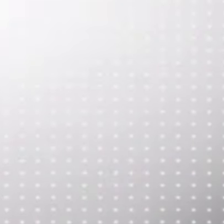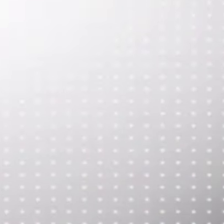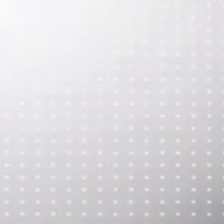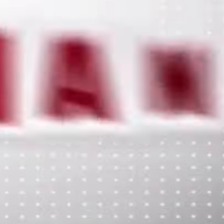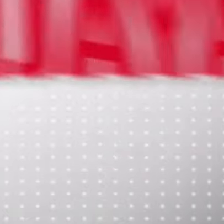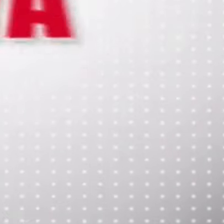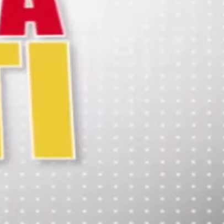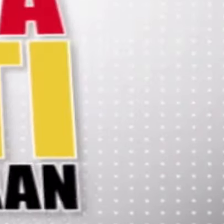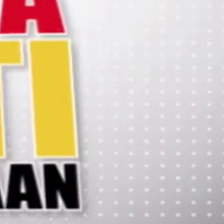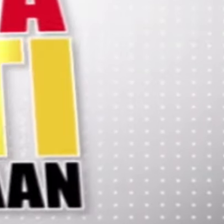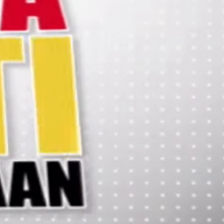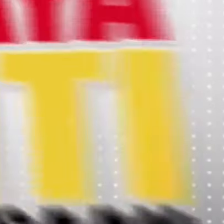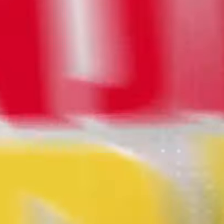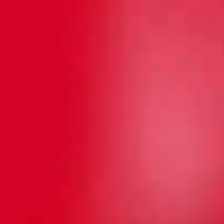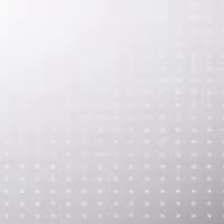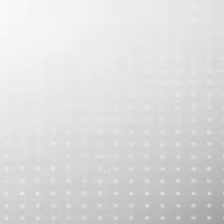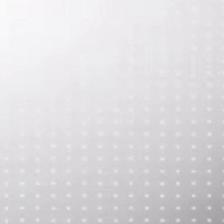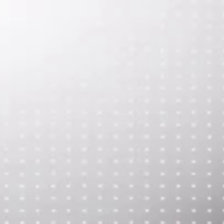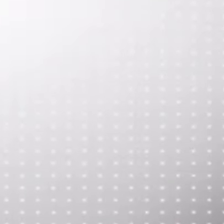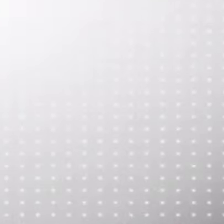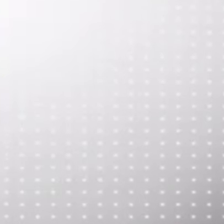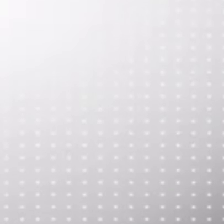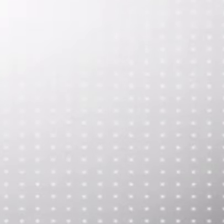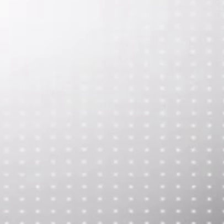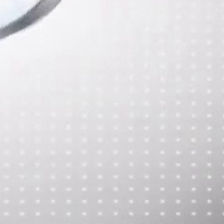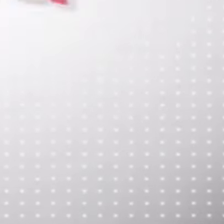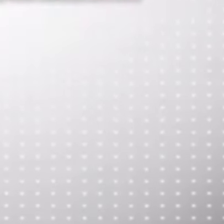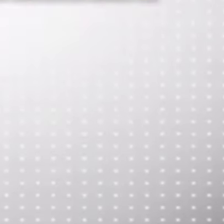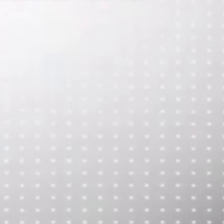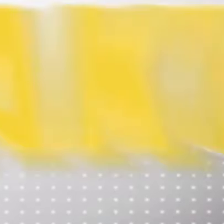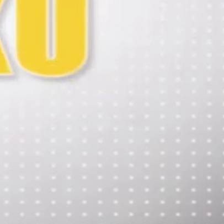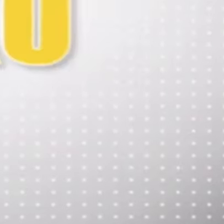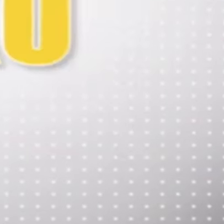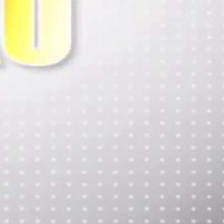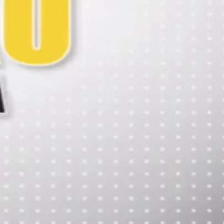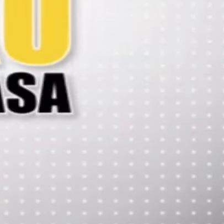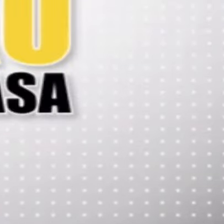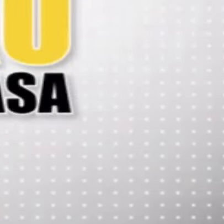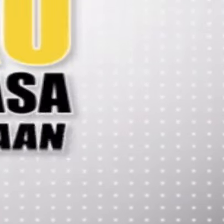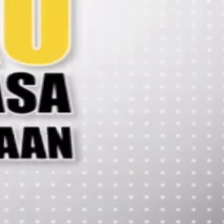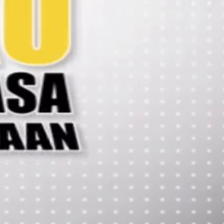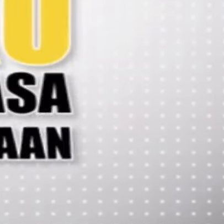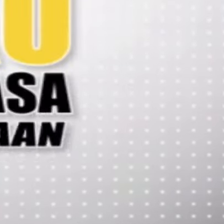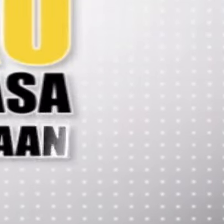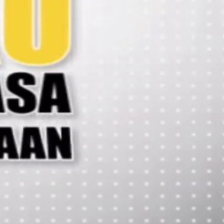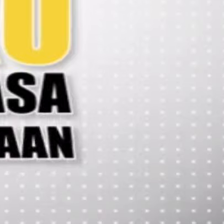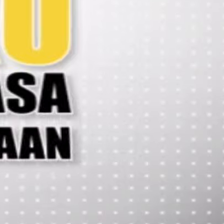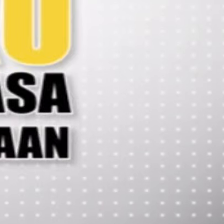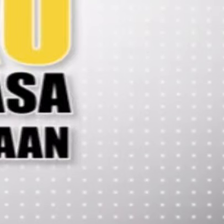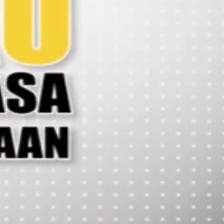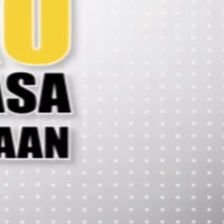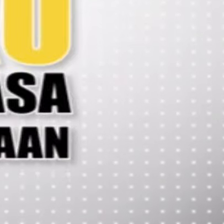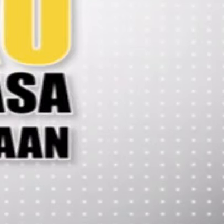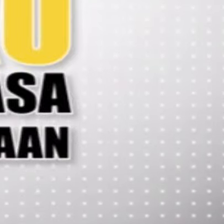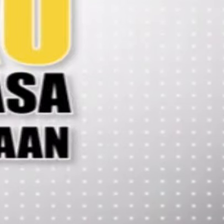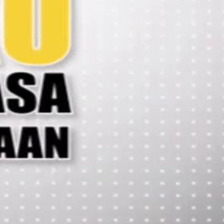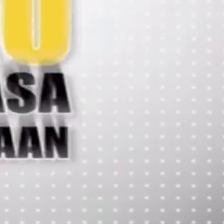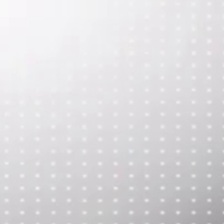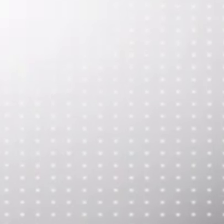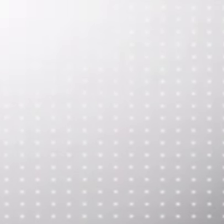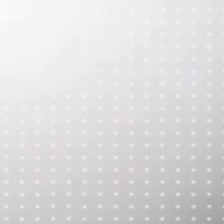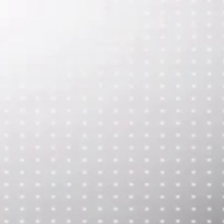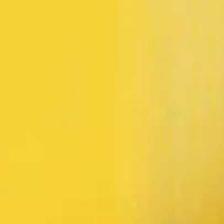suruhanjaya integriti agensi penguatkuasaan mengendali aduan orang ramai dan menjalankan siasatan mengenai salahlaku pegawai penguatkuasa dan agensi